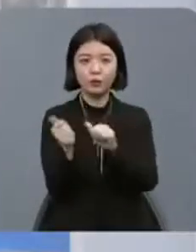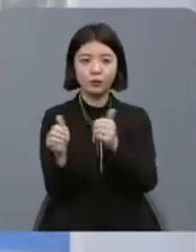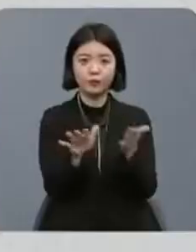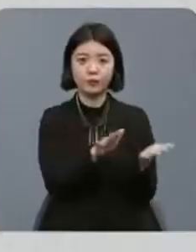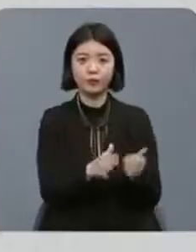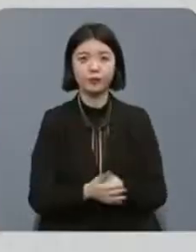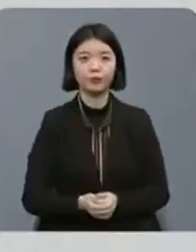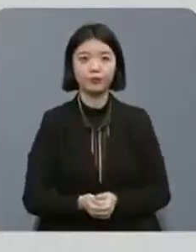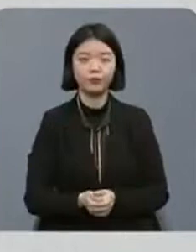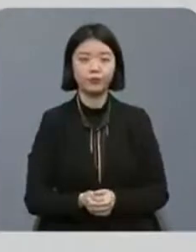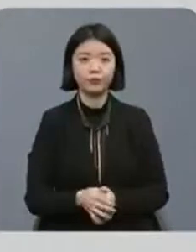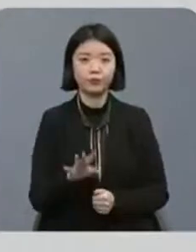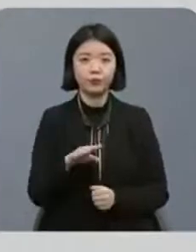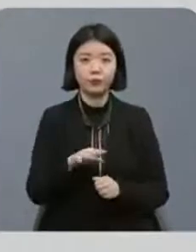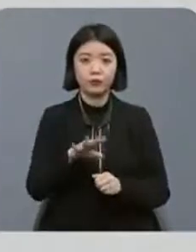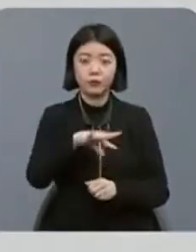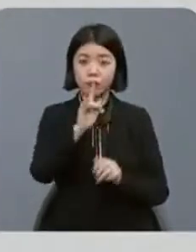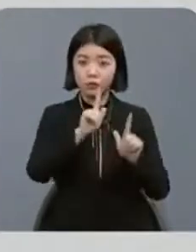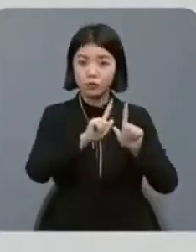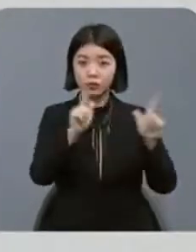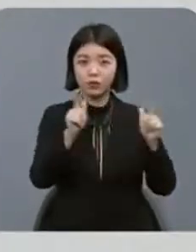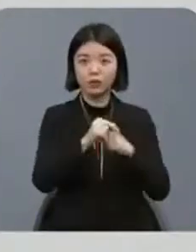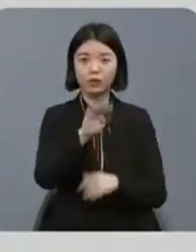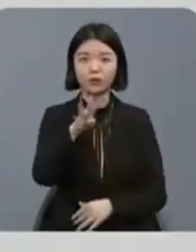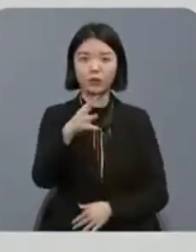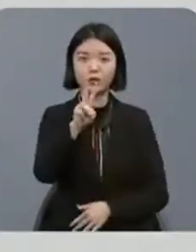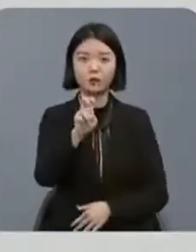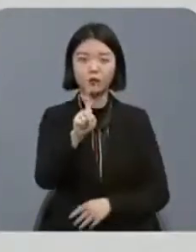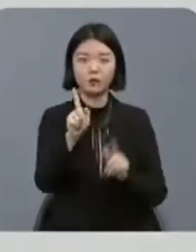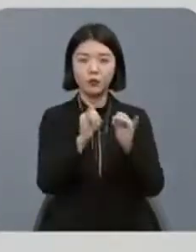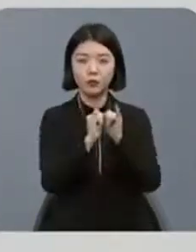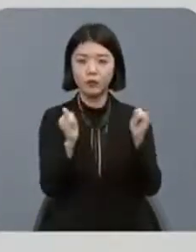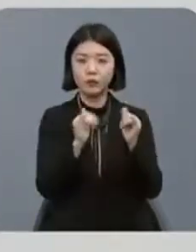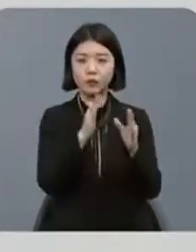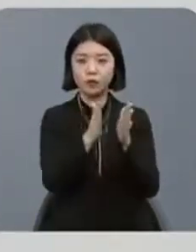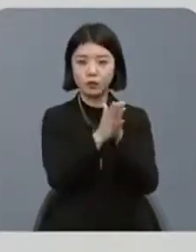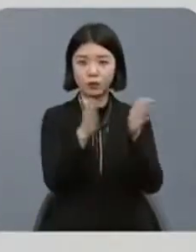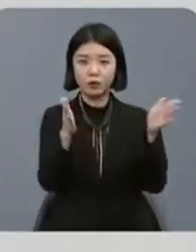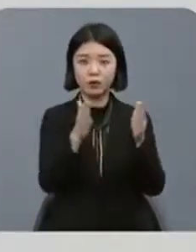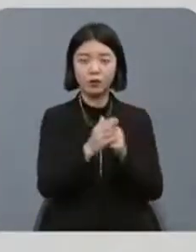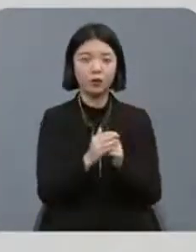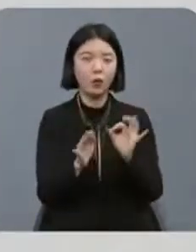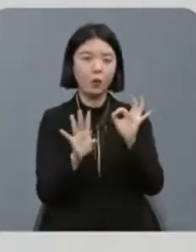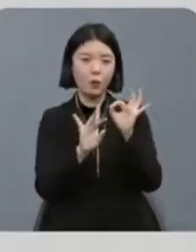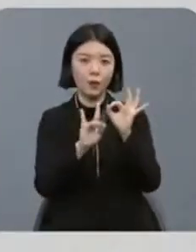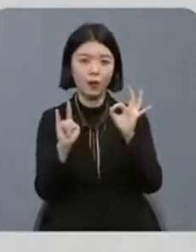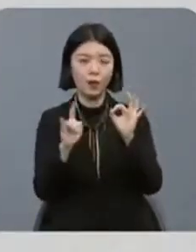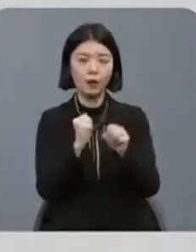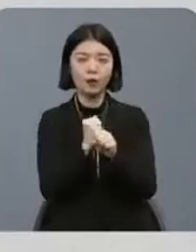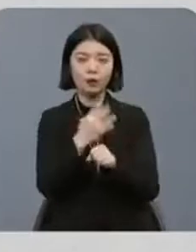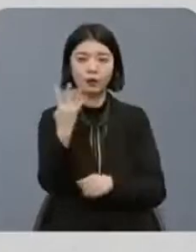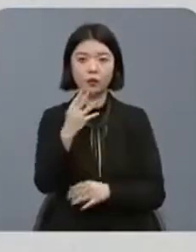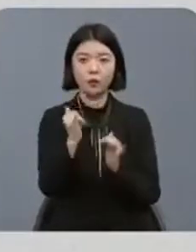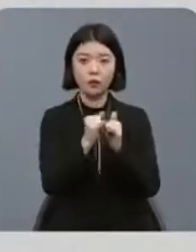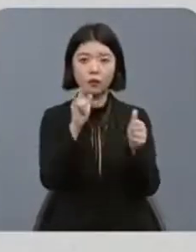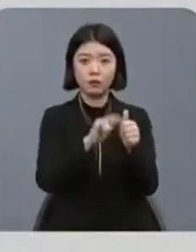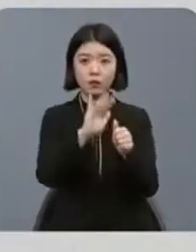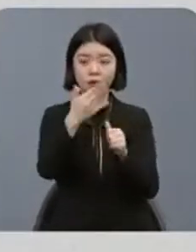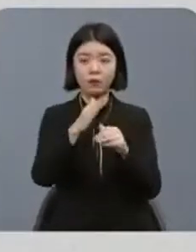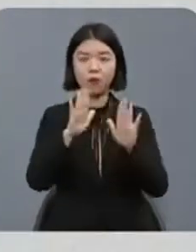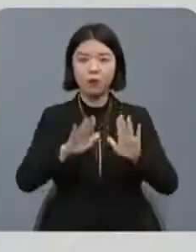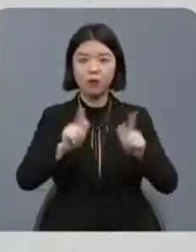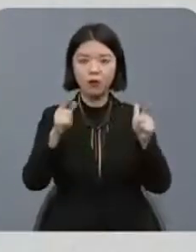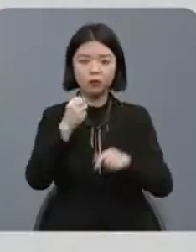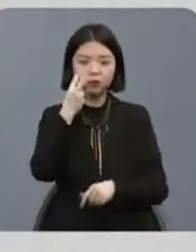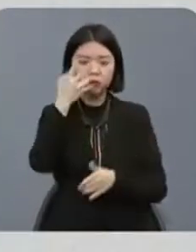숨졌습니다. 첫해 421명을 시작으로 이듬해 10배인 4,000여 명이 확진됐는데 올해는 두 달이